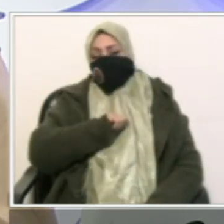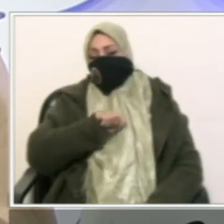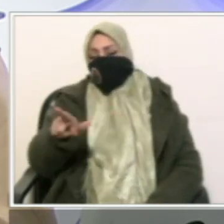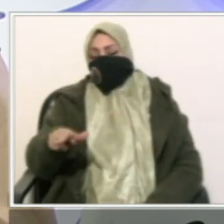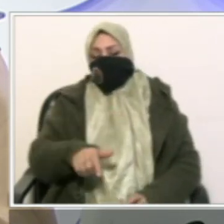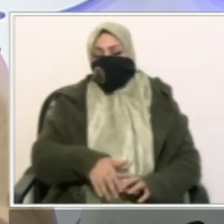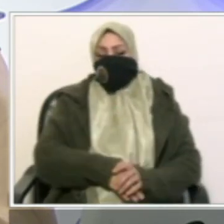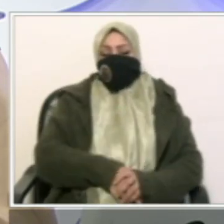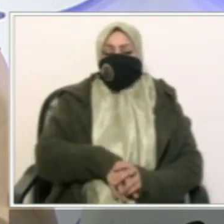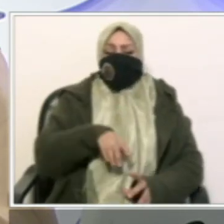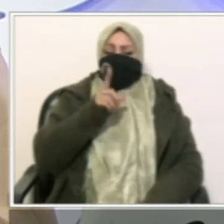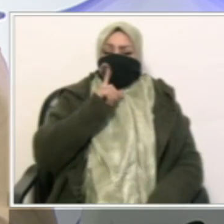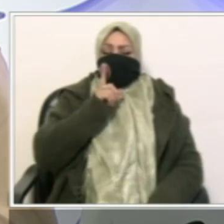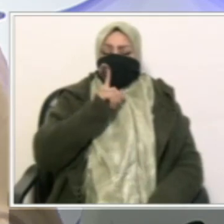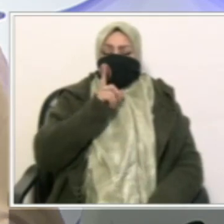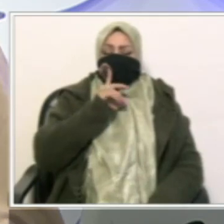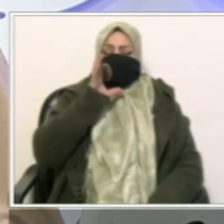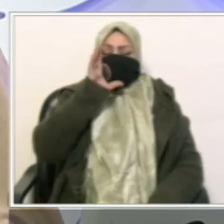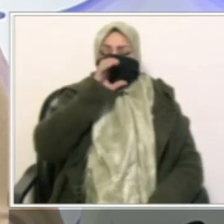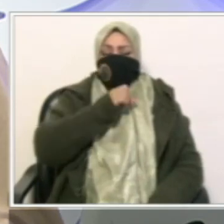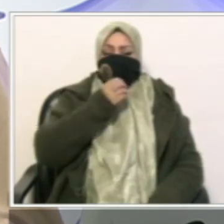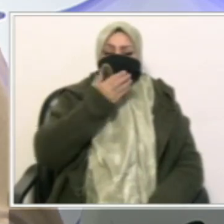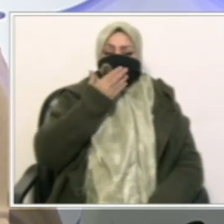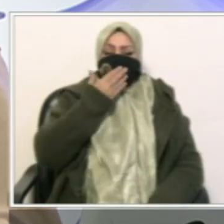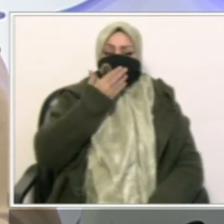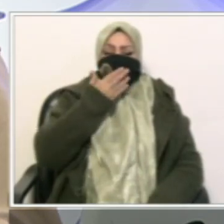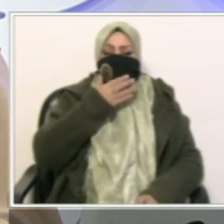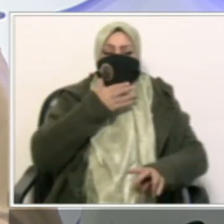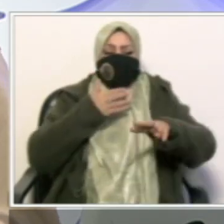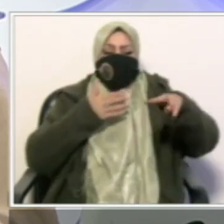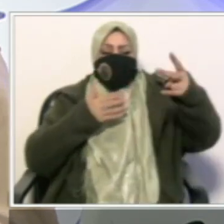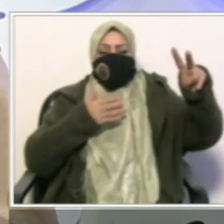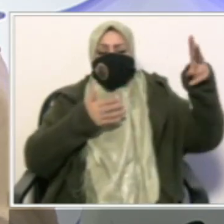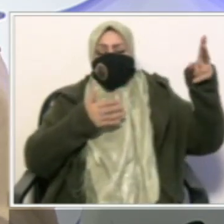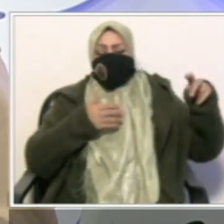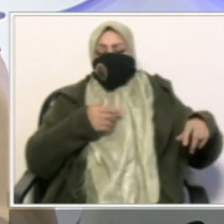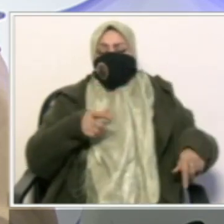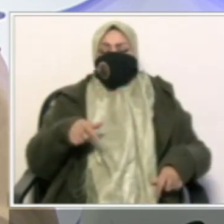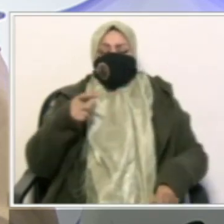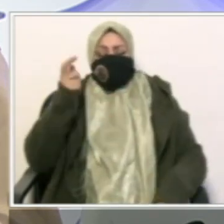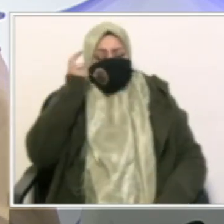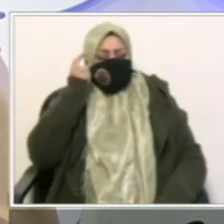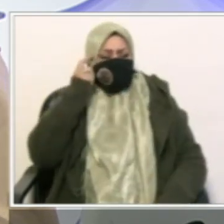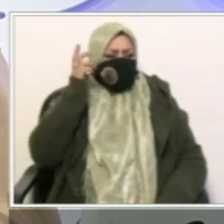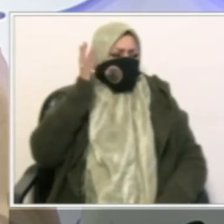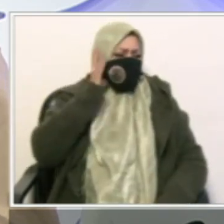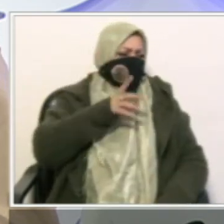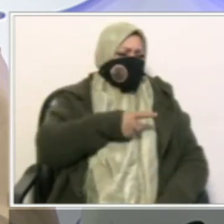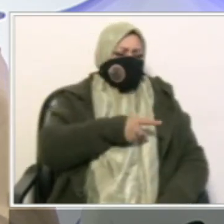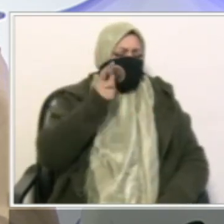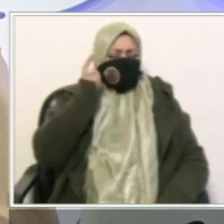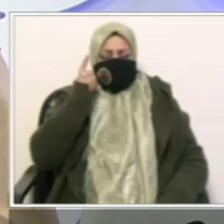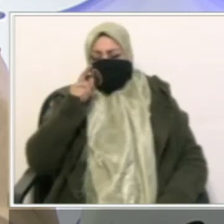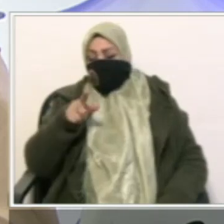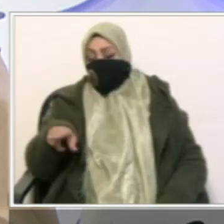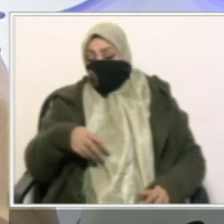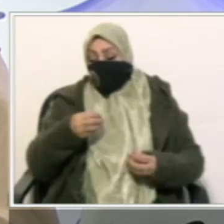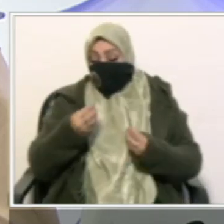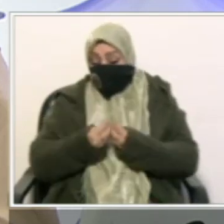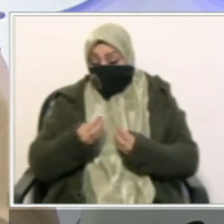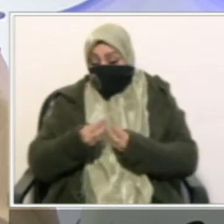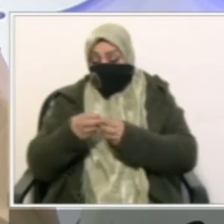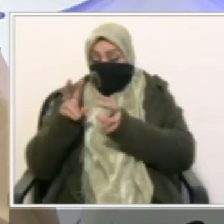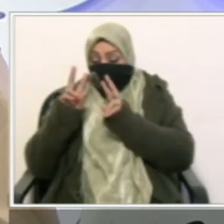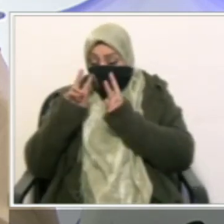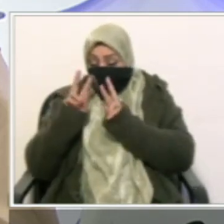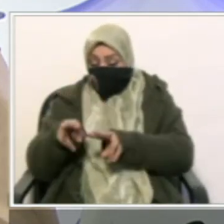أخرى وفي مكان بعيد عنها هي تظن لا تعلم بك أنك في صلاة، فلو علمت أنك في صلاة ما تفوهت بكلمة أصلا،